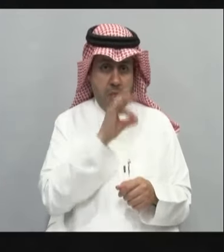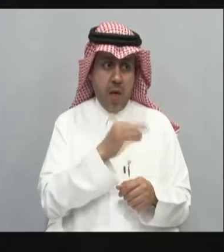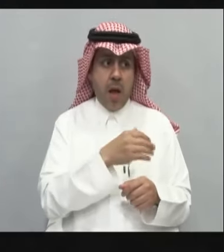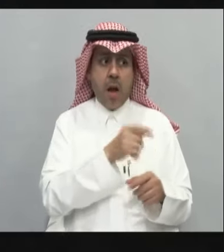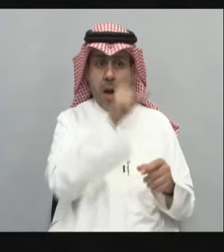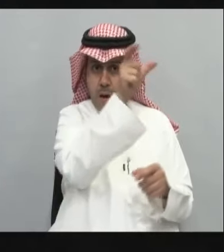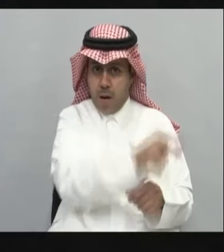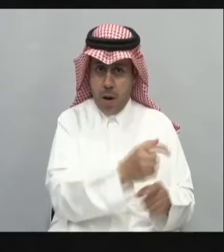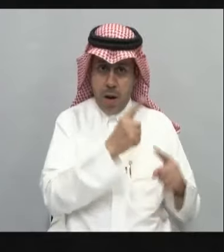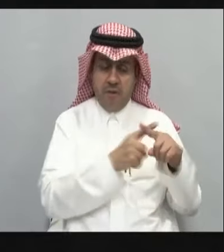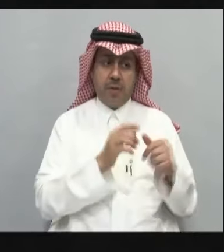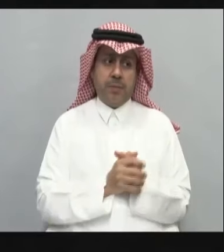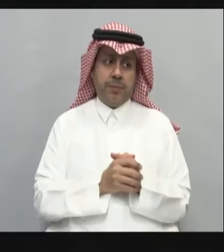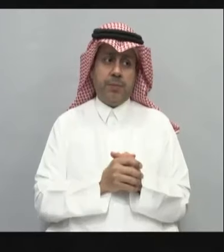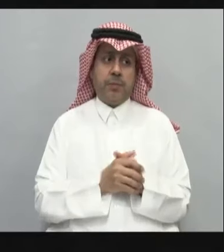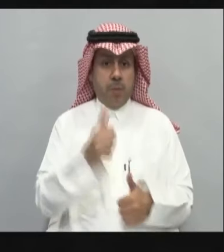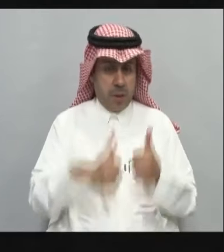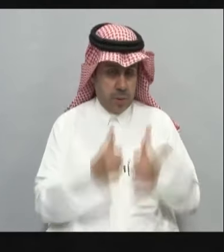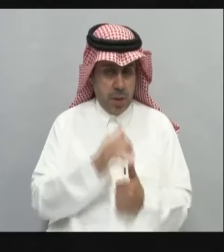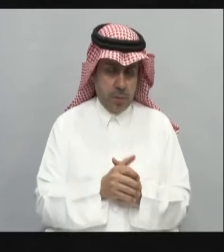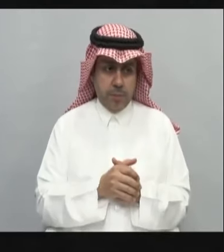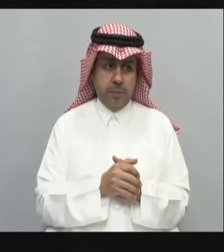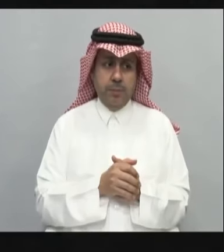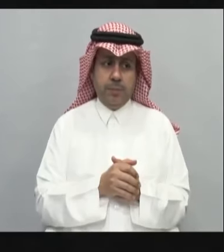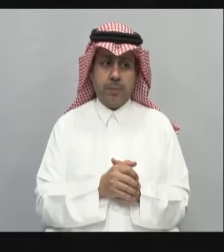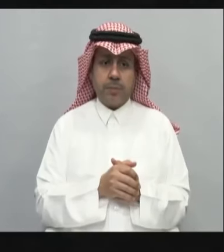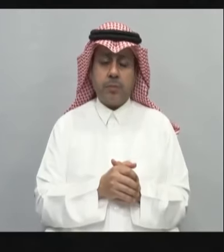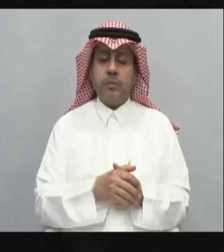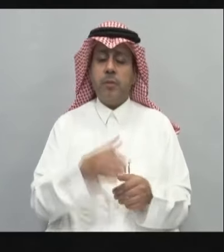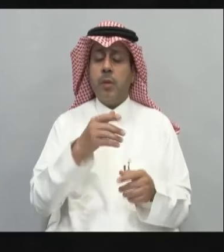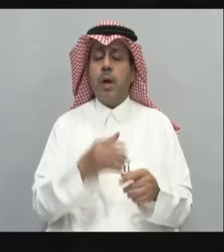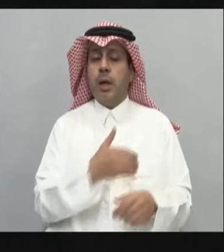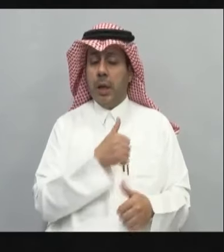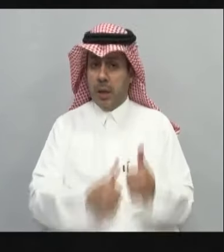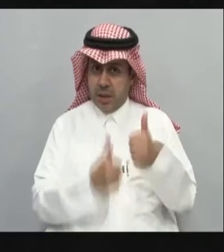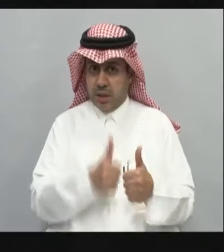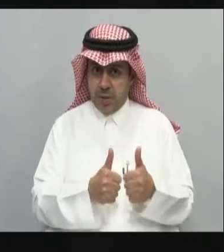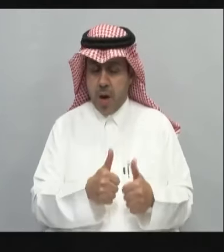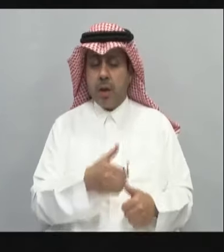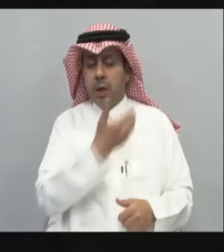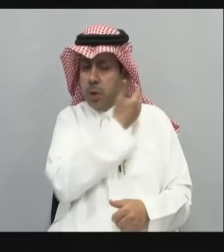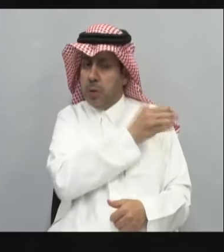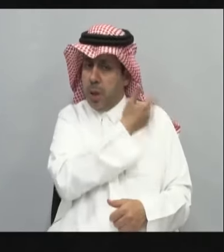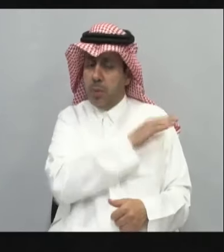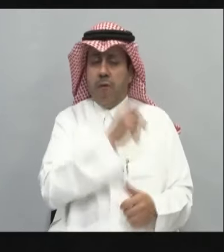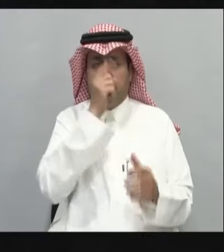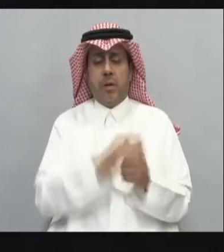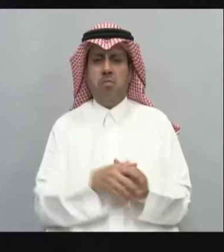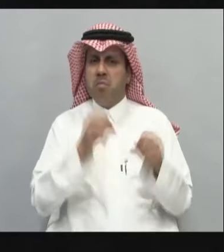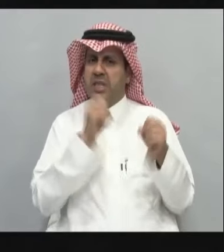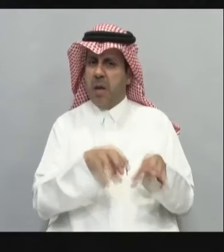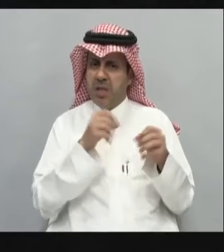من ابتلاء انما هو في حقيقه الامر كفاره للخطايا ورفعه